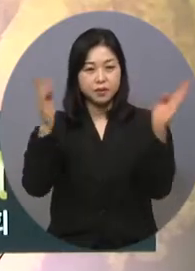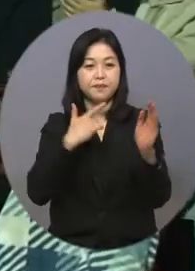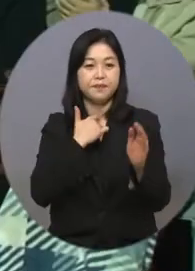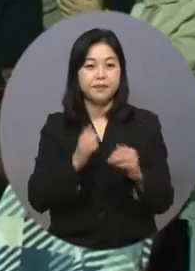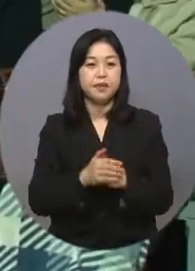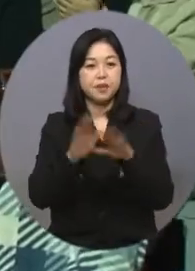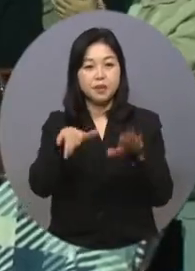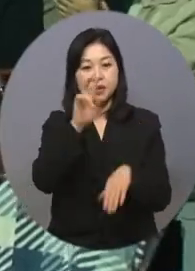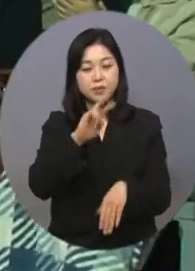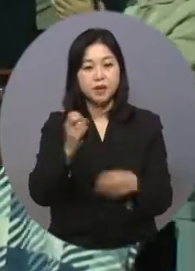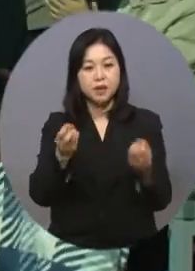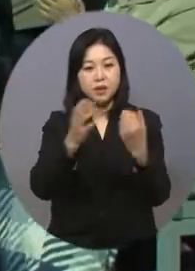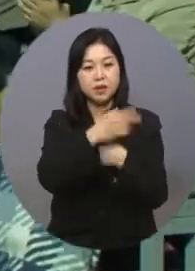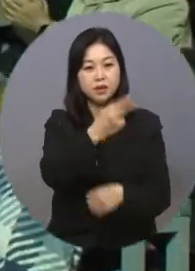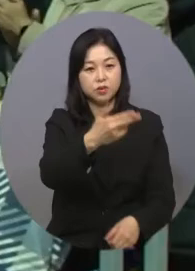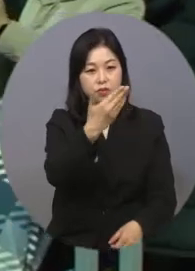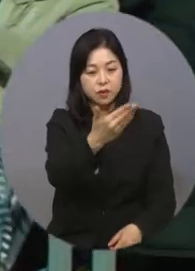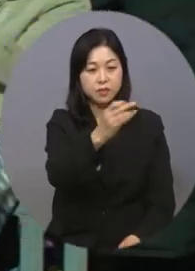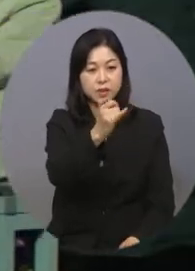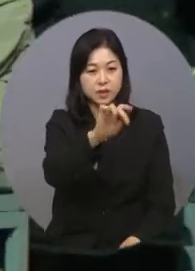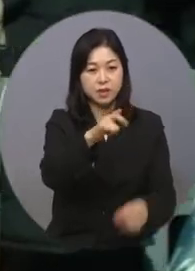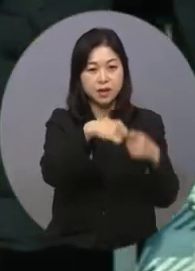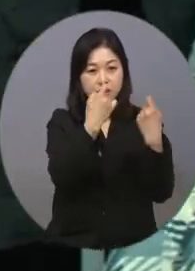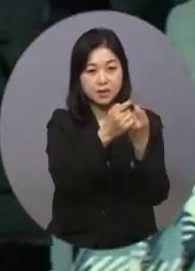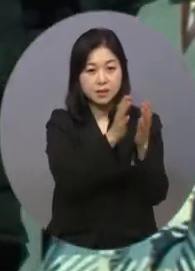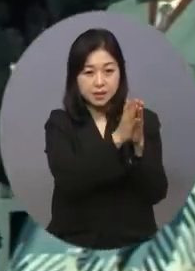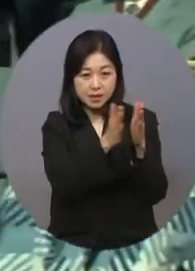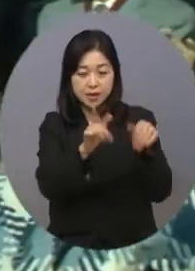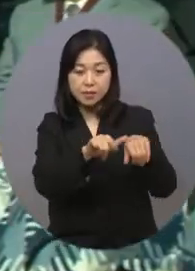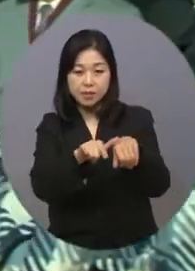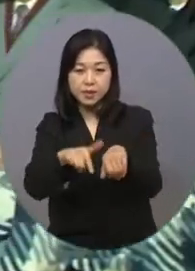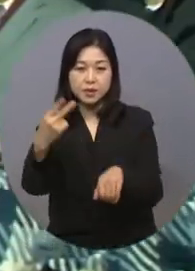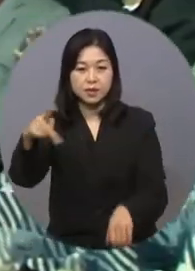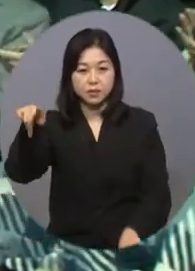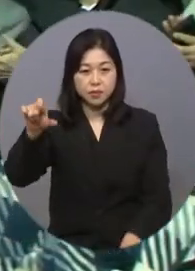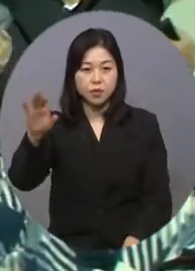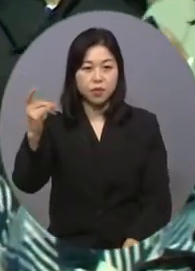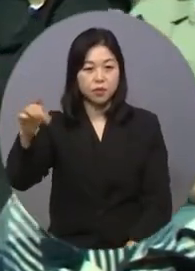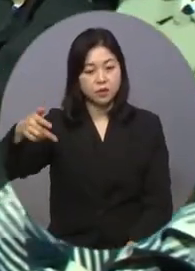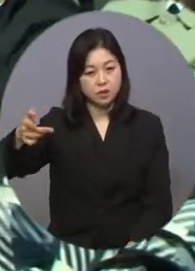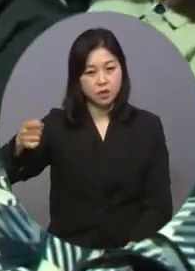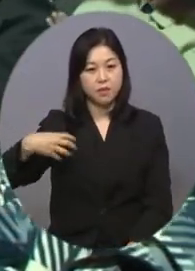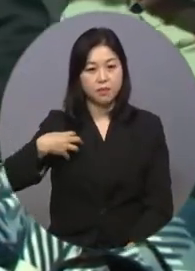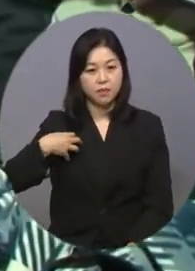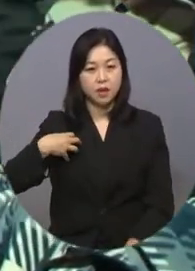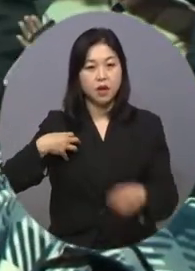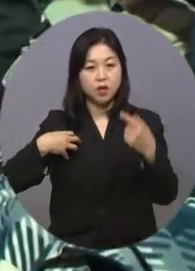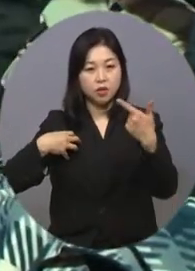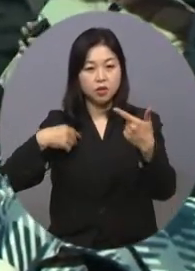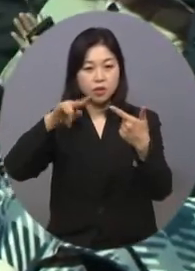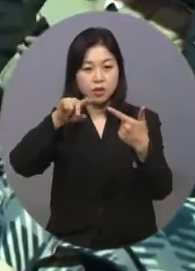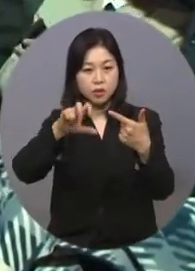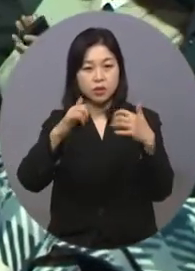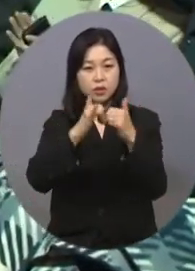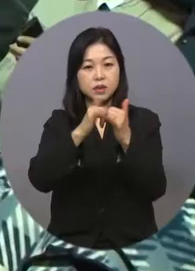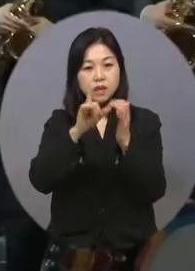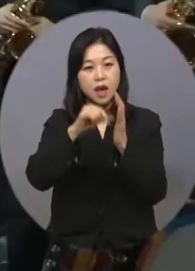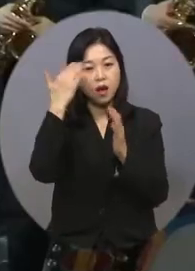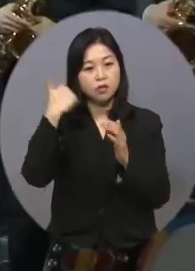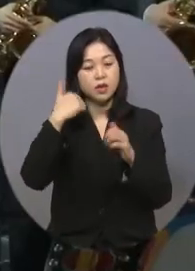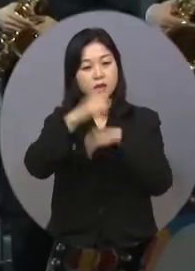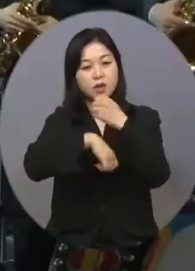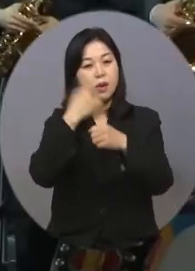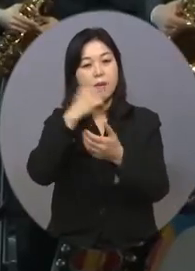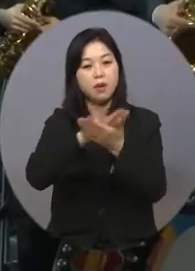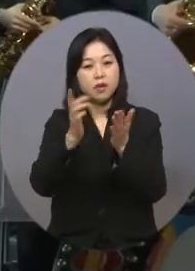이번 음악회는 2009년 민간에서 시작해오다 2015년부터 보훈처가 주관하여 6.25 전쟁에서 대한민국의 자유와 평화를